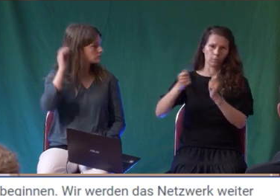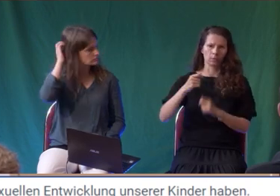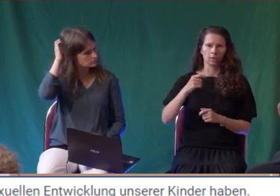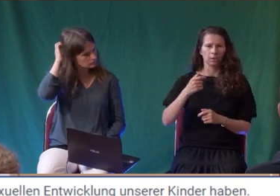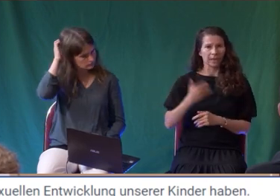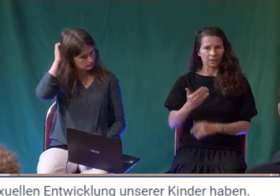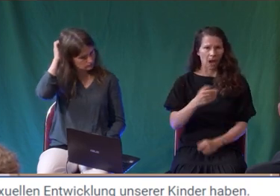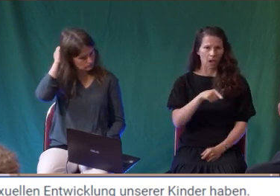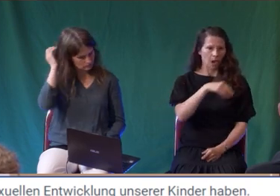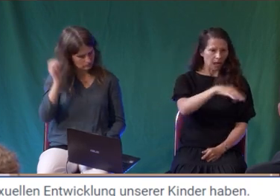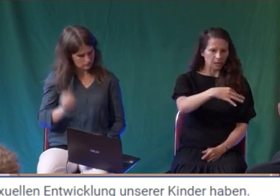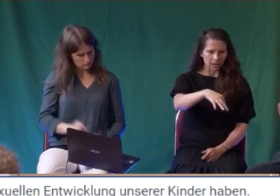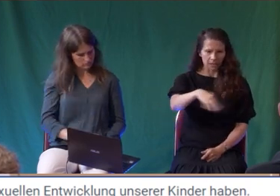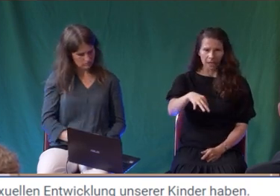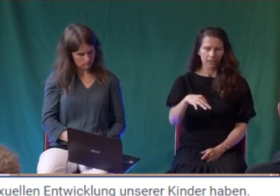kämpfen